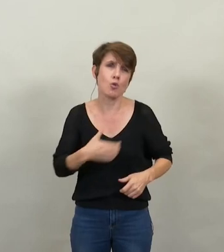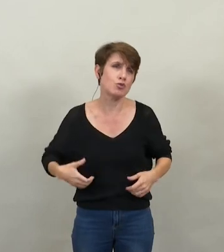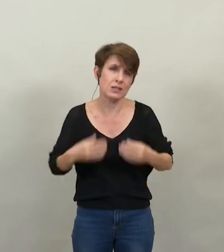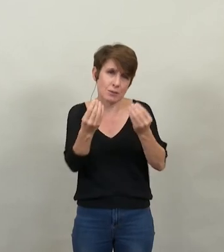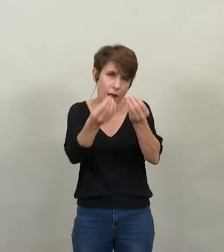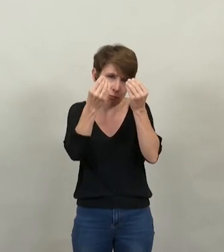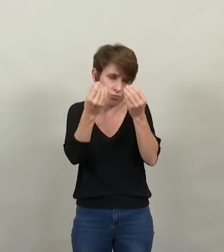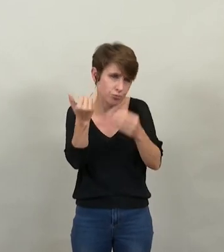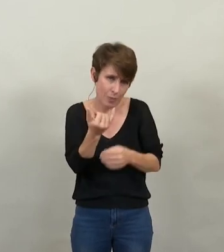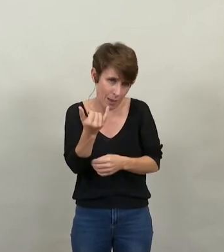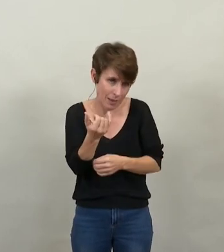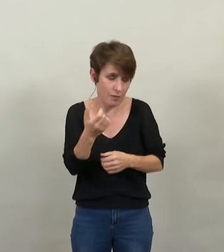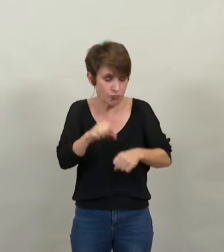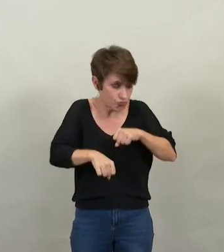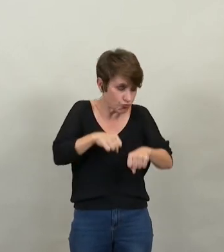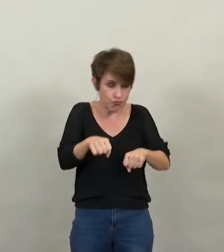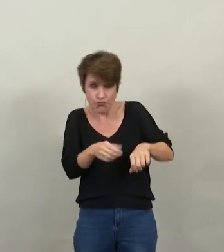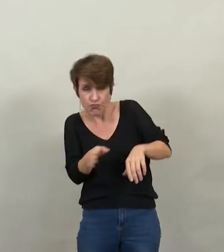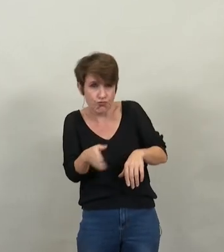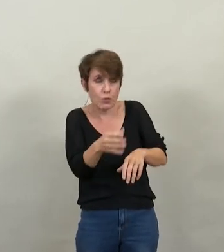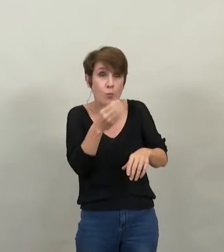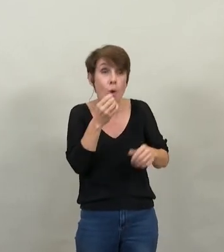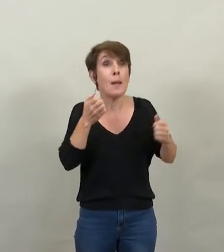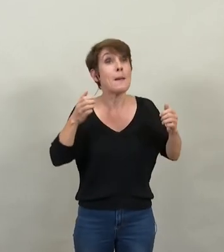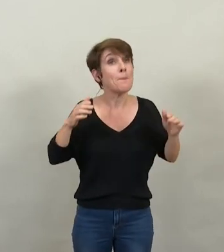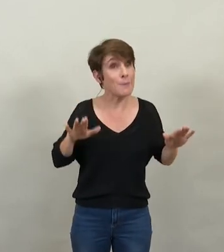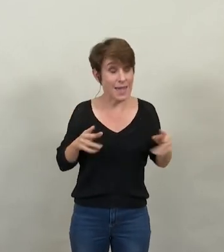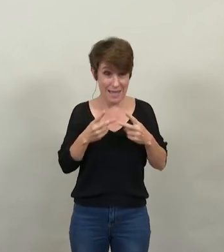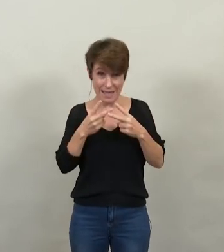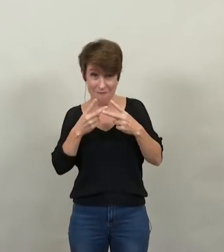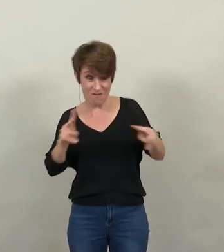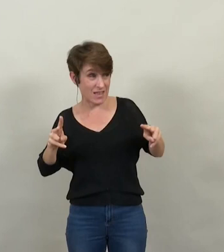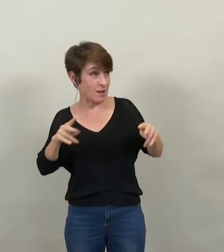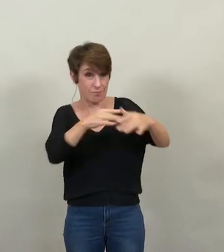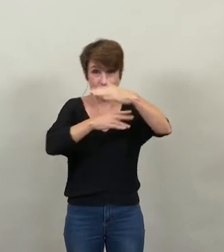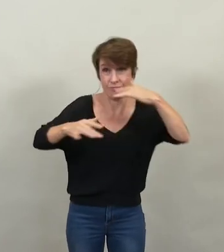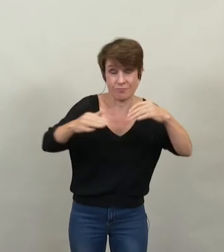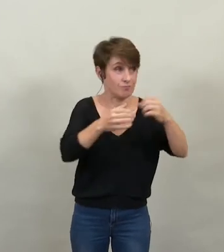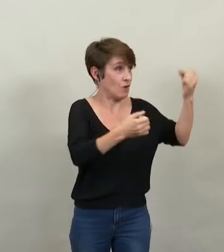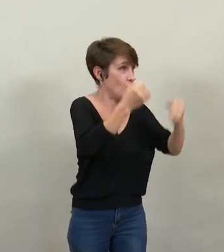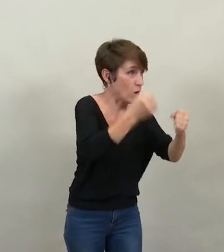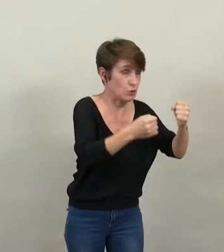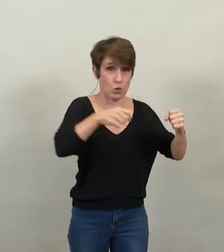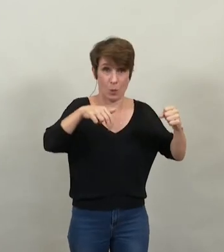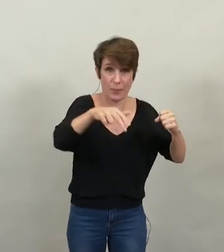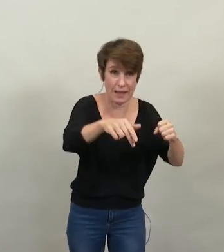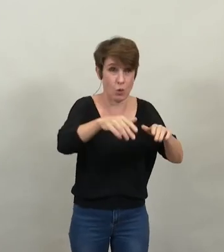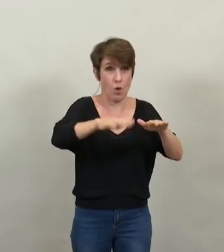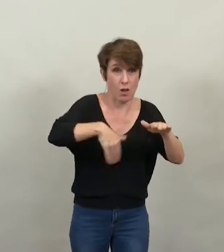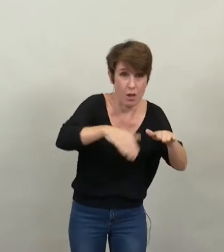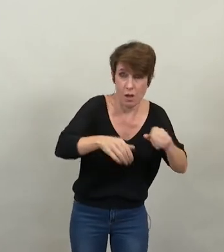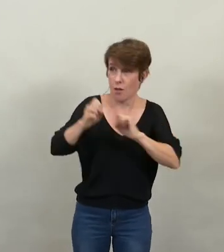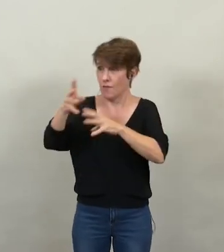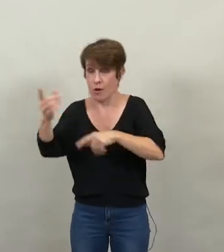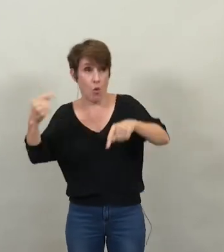rouler par contre pour apprendre à se déplacer dans une dans un espace public où il y a des voitures où il y a des piétons où il y a d'autres vélos où il y a des